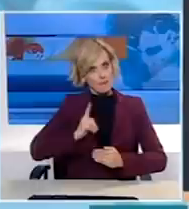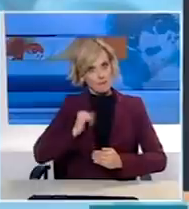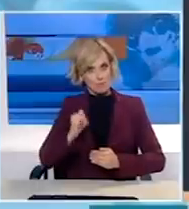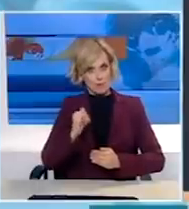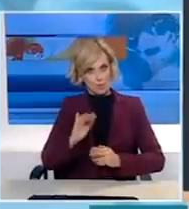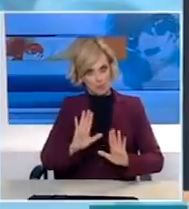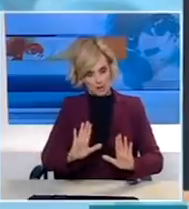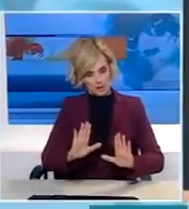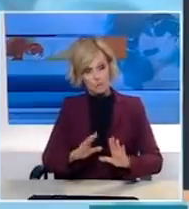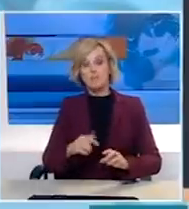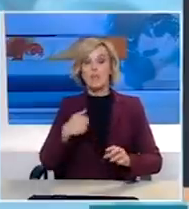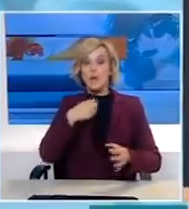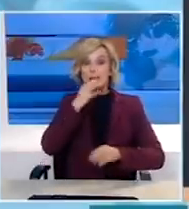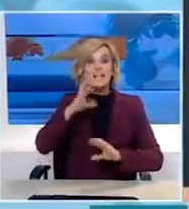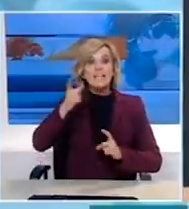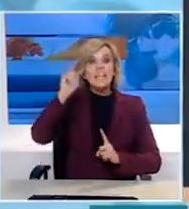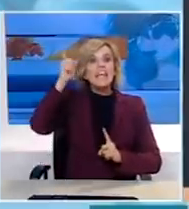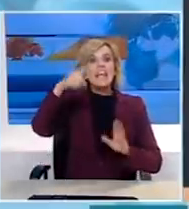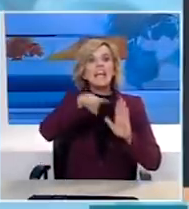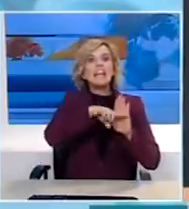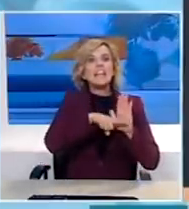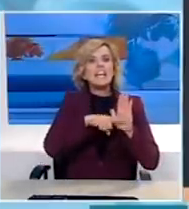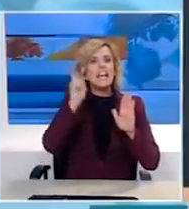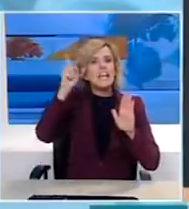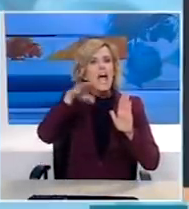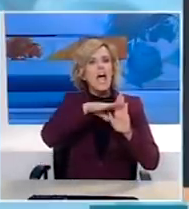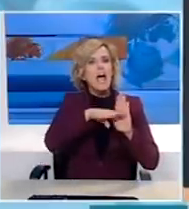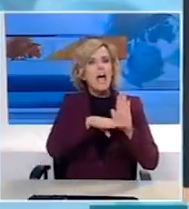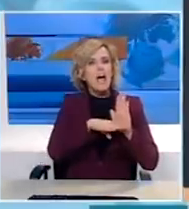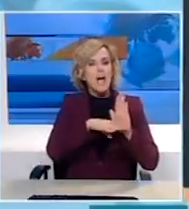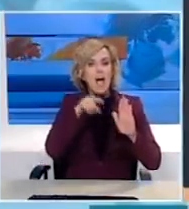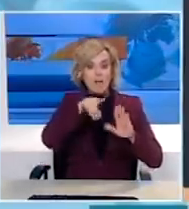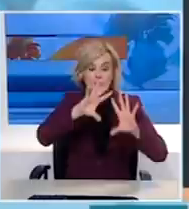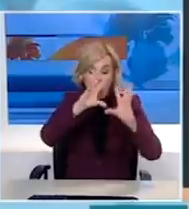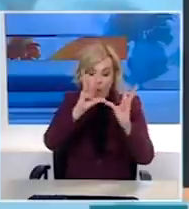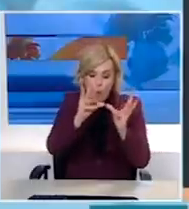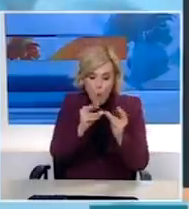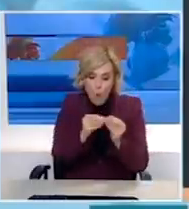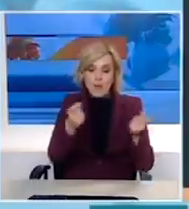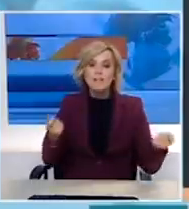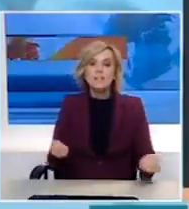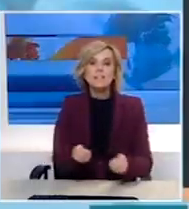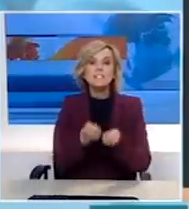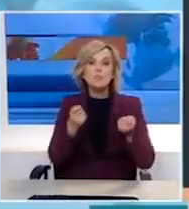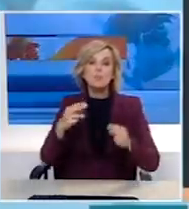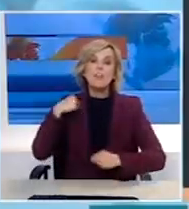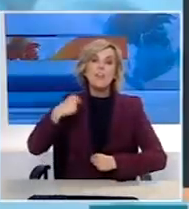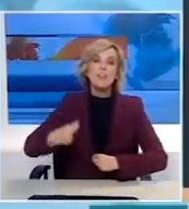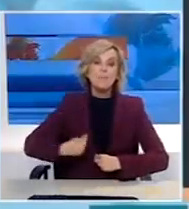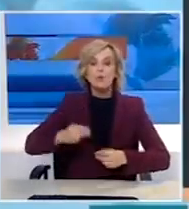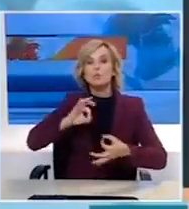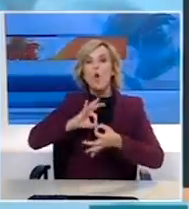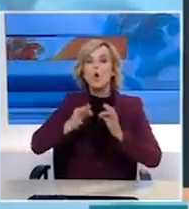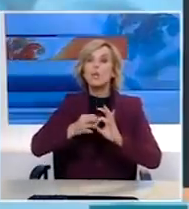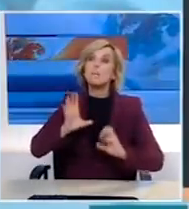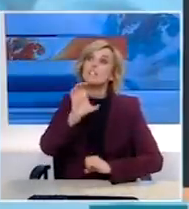εδώ πέρα ότι τα κριτήρια που χρησιμοποιούμε είναι κριτήρια που χρησιμοποιούν όλοι οι δημόσιοι οργανισμοί δημόσιας υγείας αυτή τη